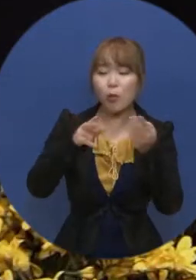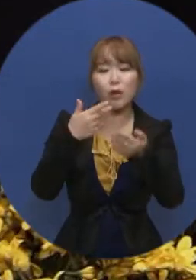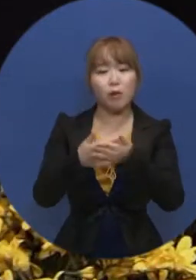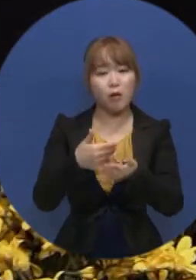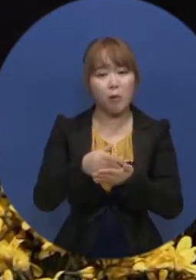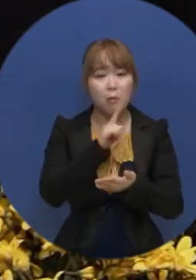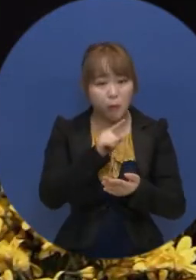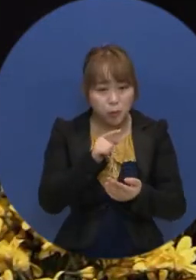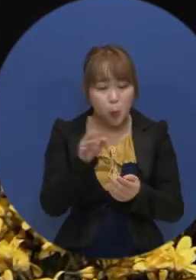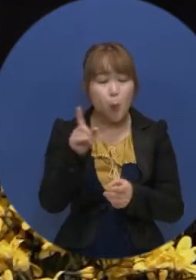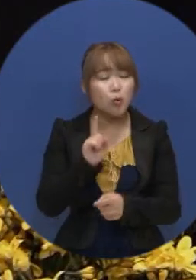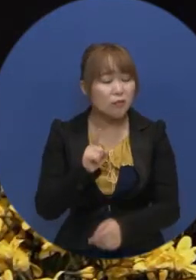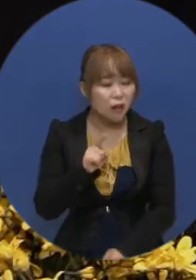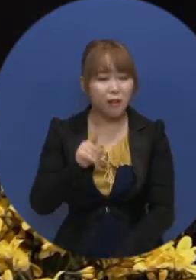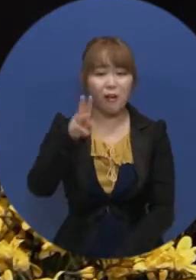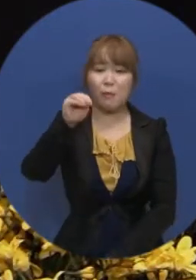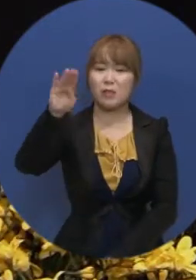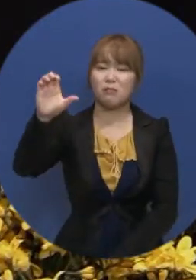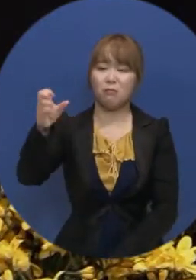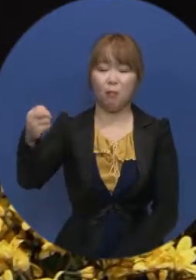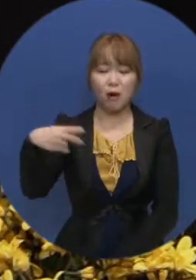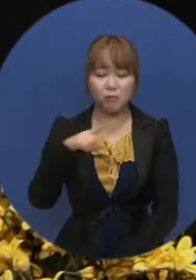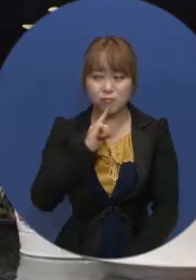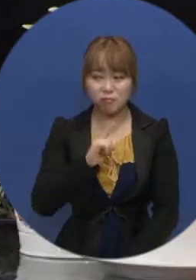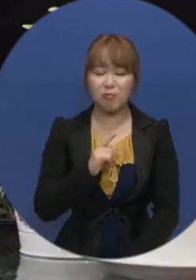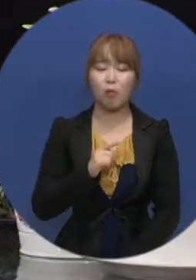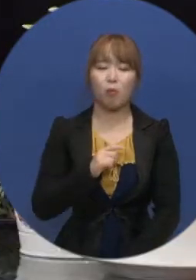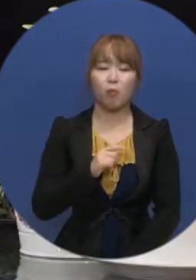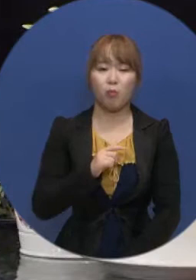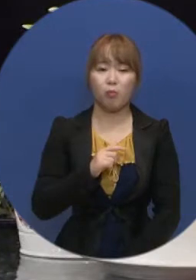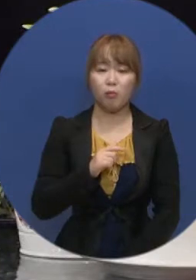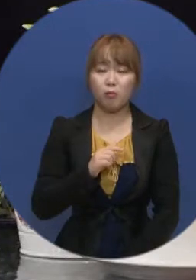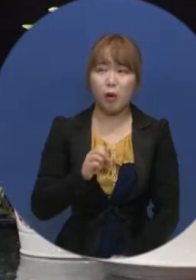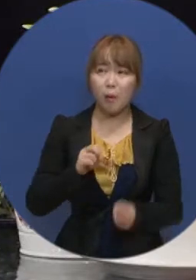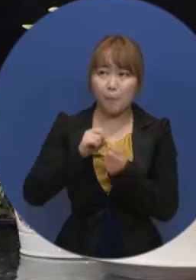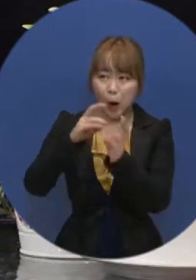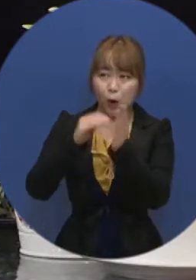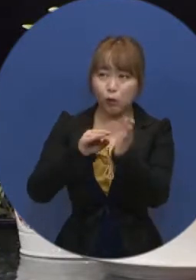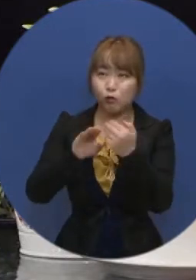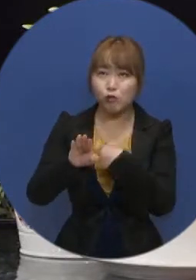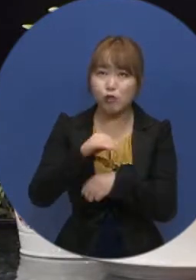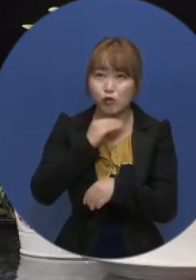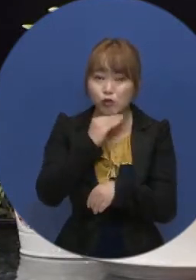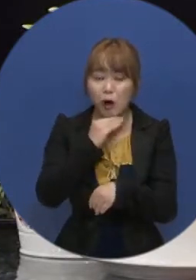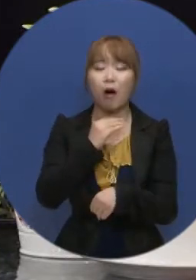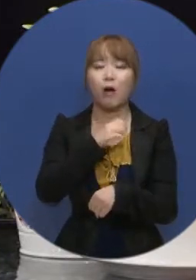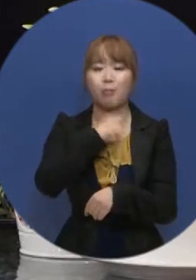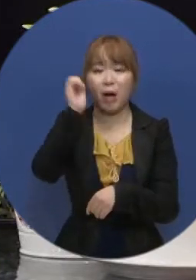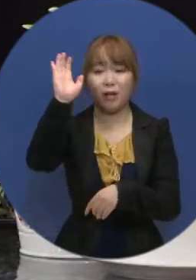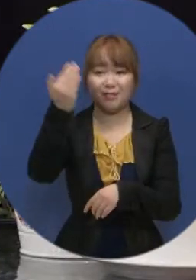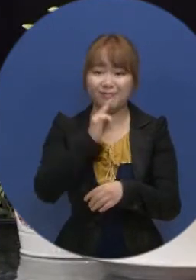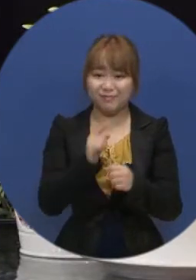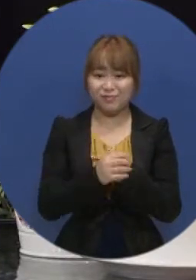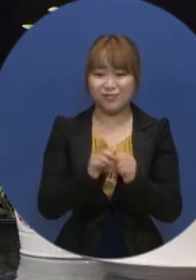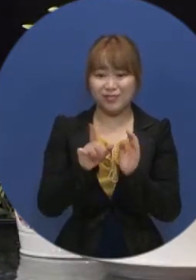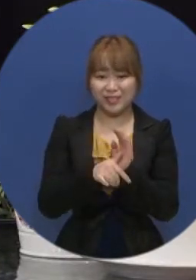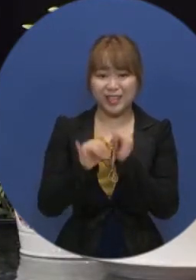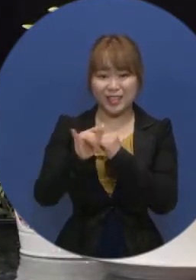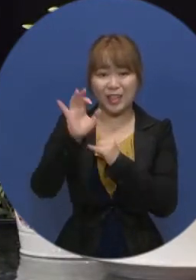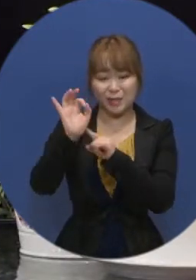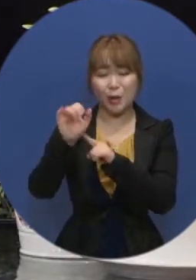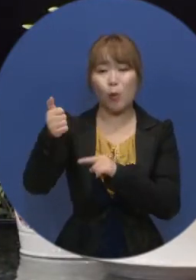했더니 MBC 네. 방송이에요. 네. 근데 그게 이제 당선이 됐어요. 대단하시다. 그때 상금이